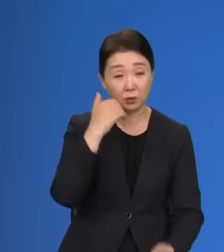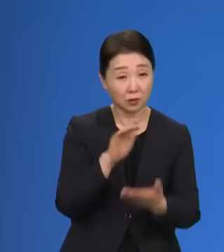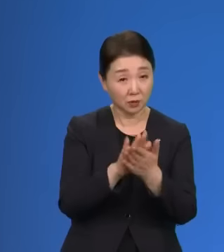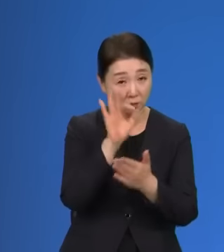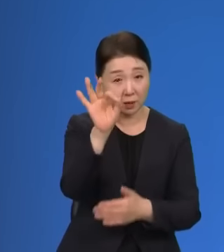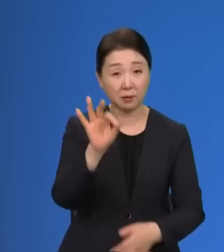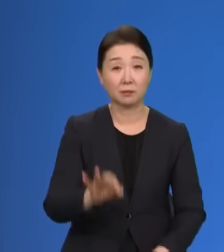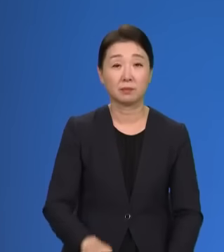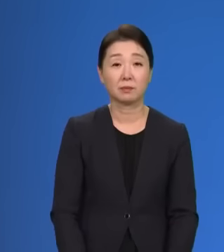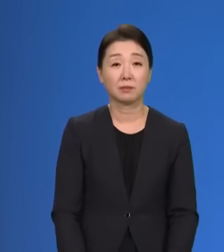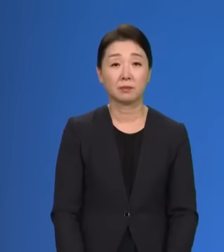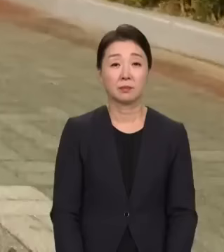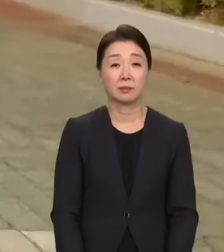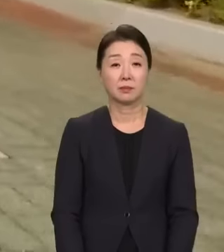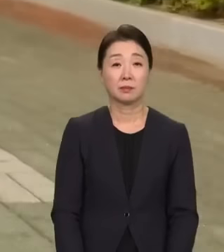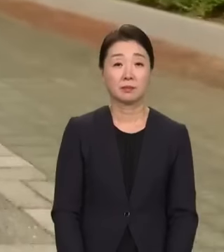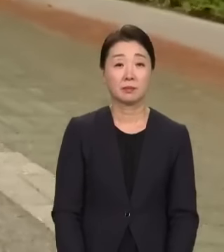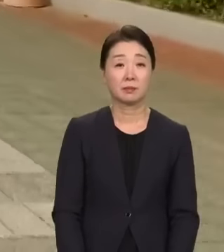들어보시죠.